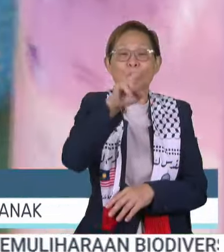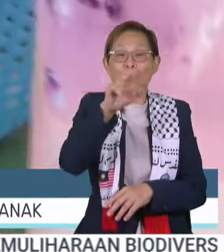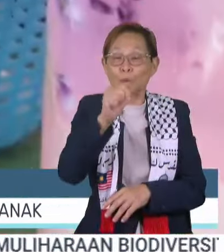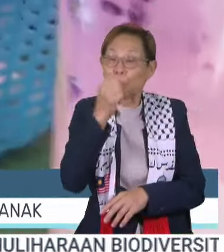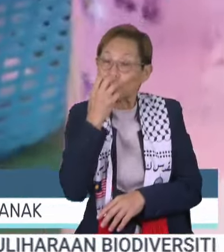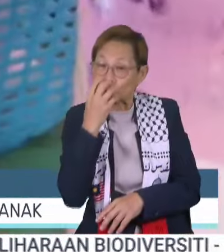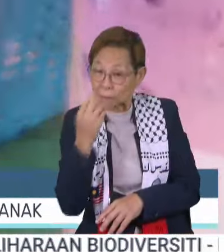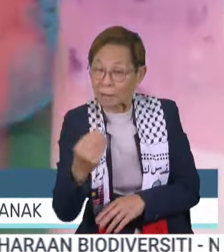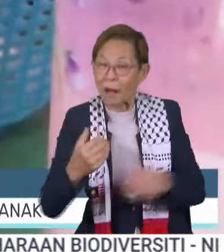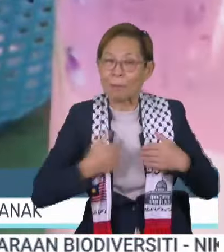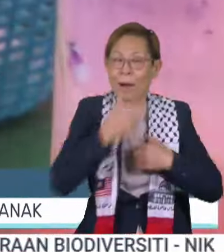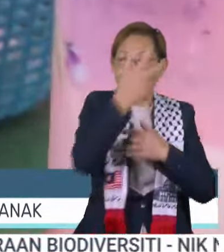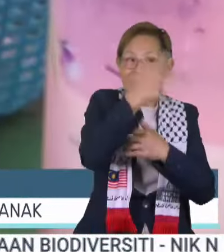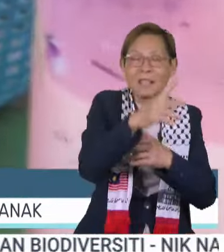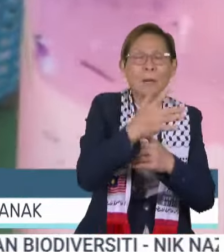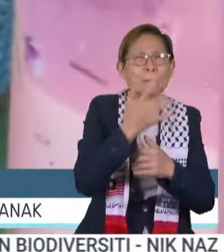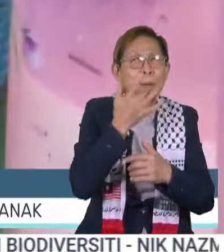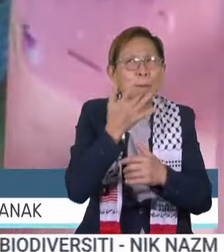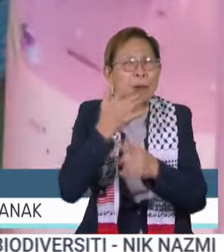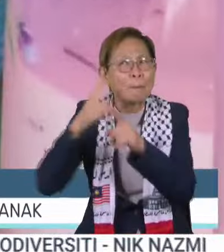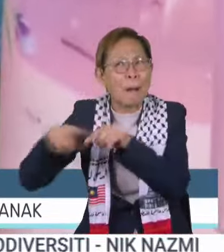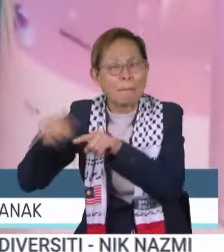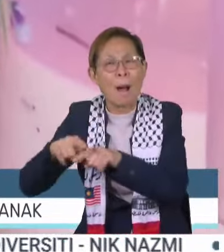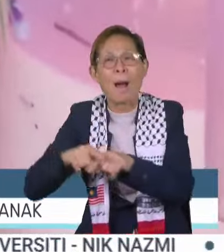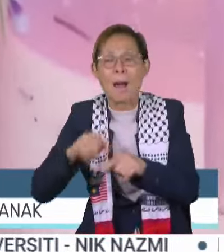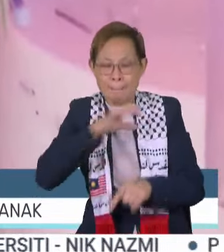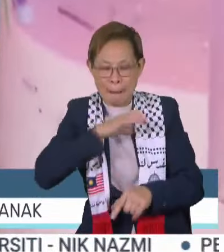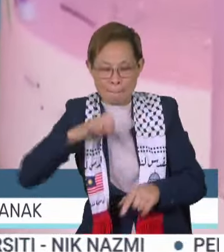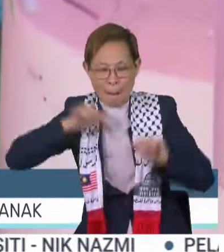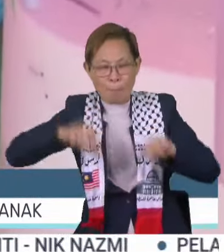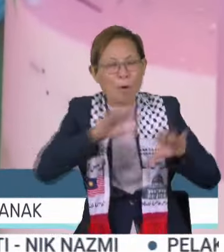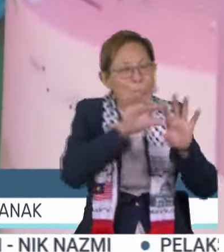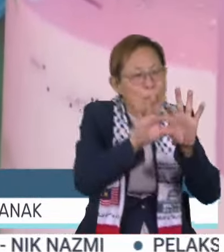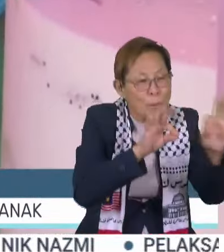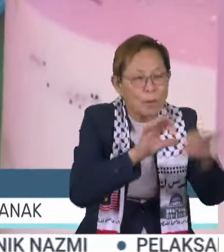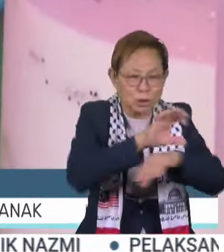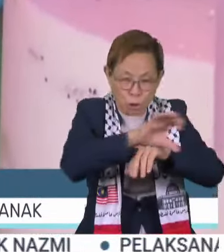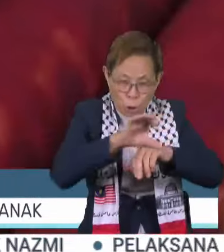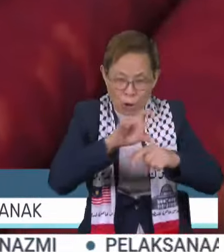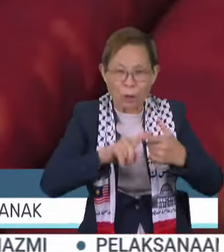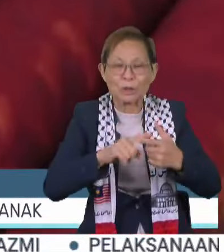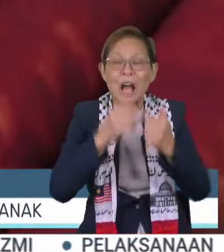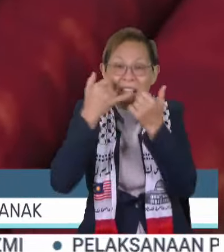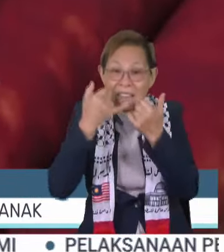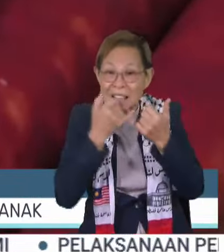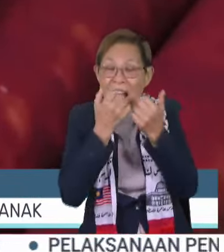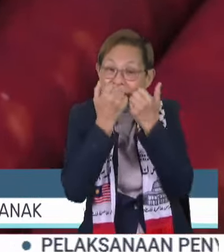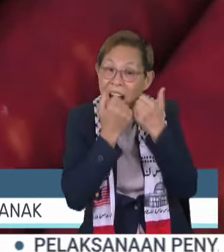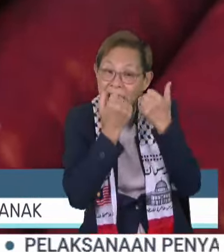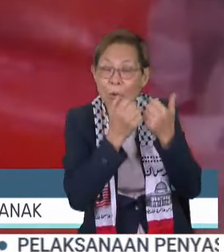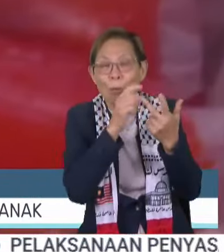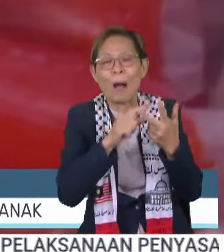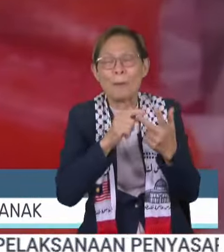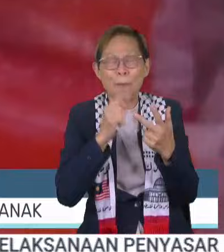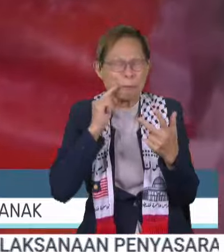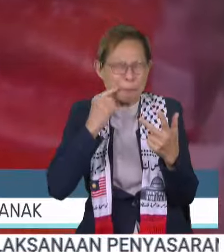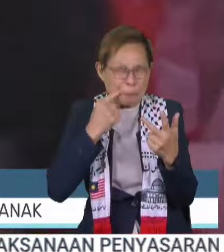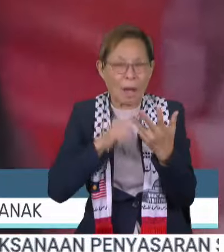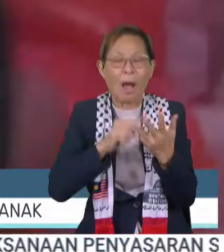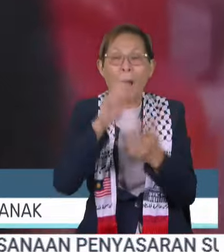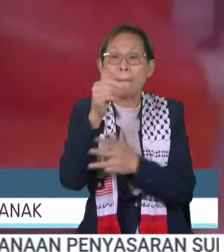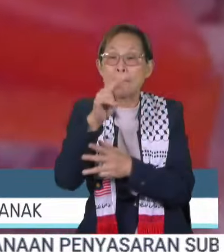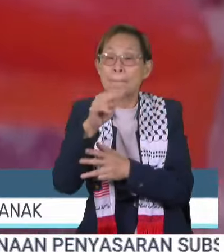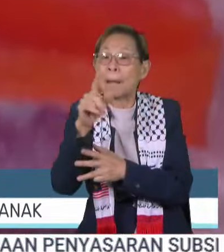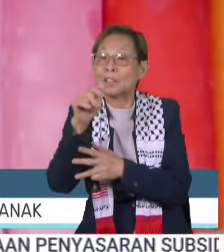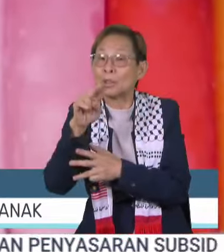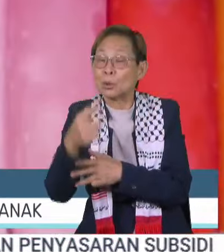Musang. Terdapat 13 perisa yang boleh dipilih pelanggan, antaranya perisa coklat, jagung, asam boy dan bandung dengan